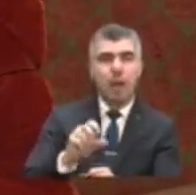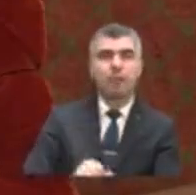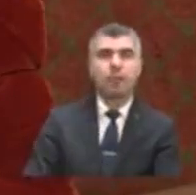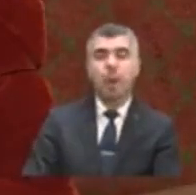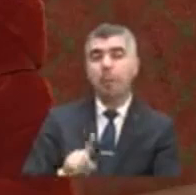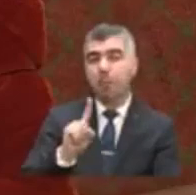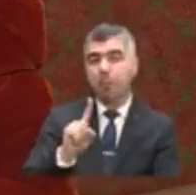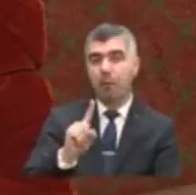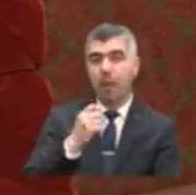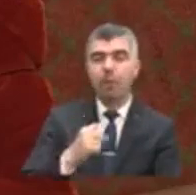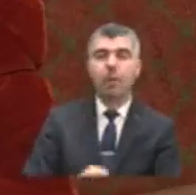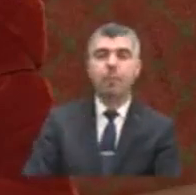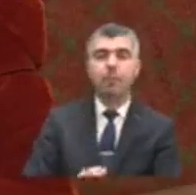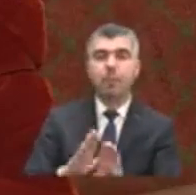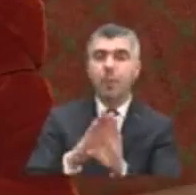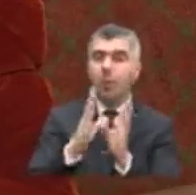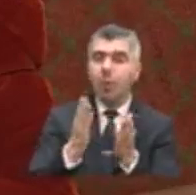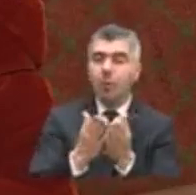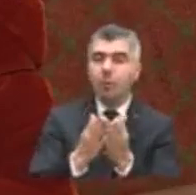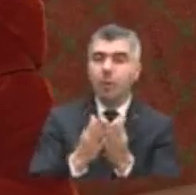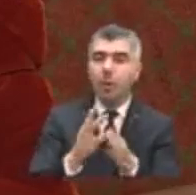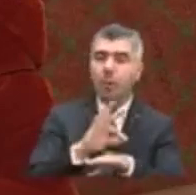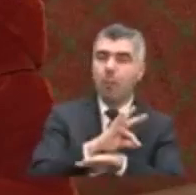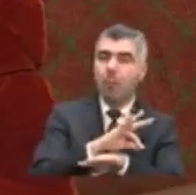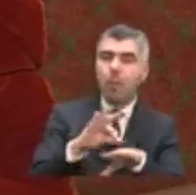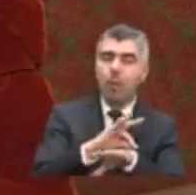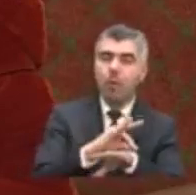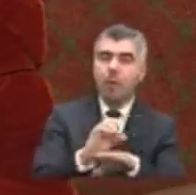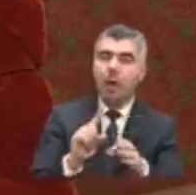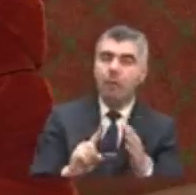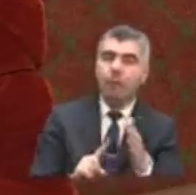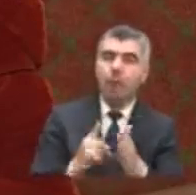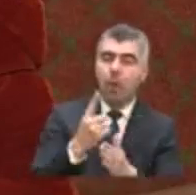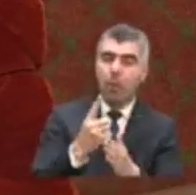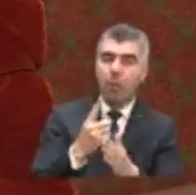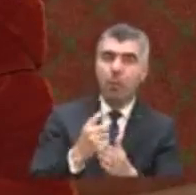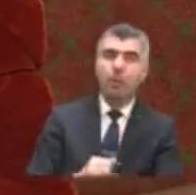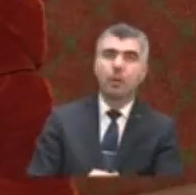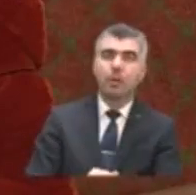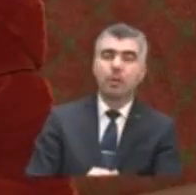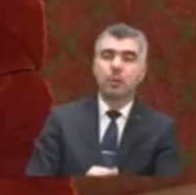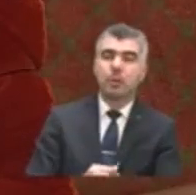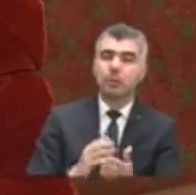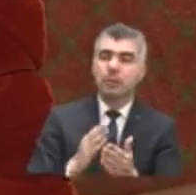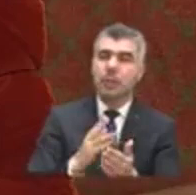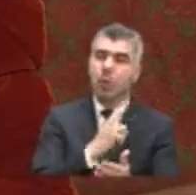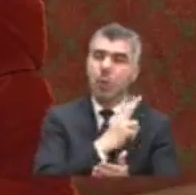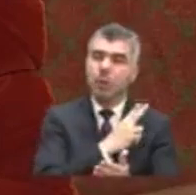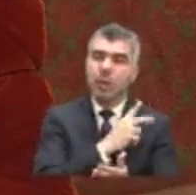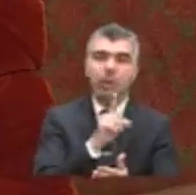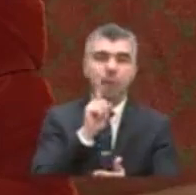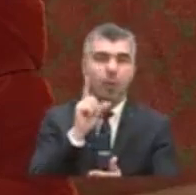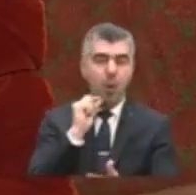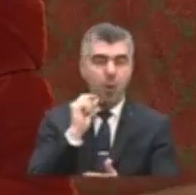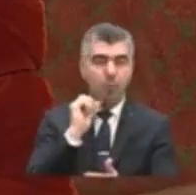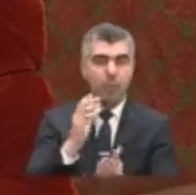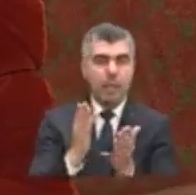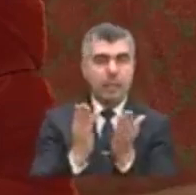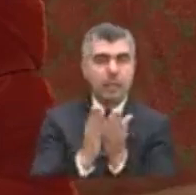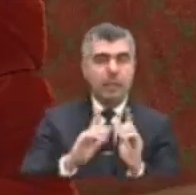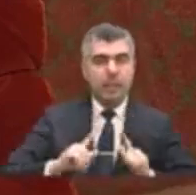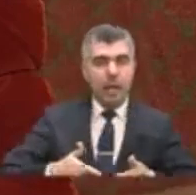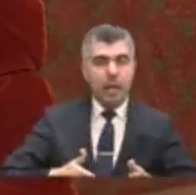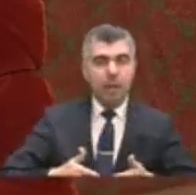ولكن كل ما يمكن توظيف الاول ديال الرجال ونساء التعليم اللي